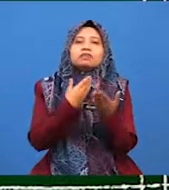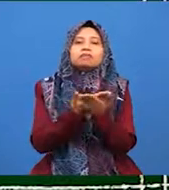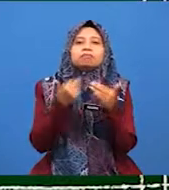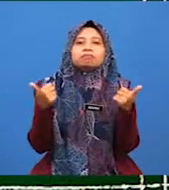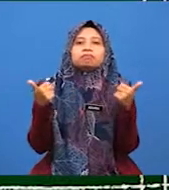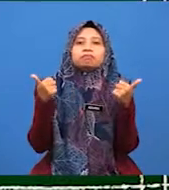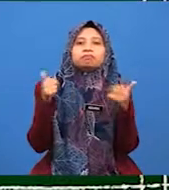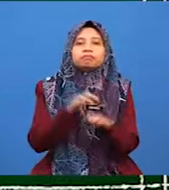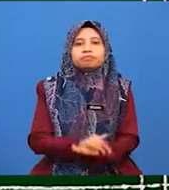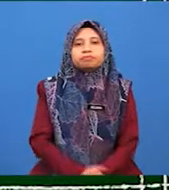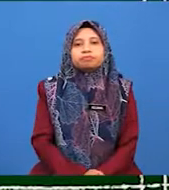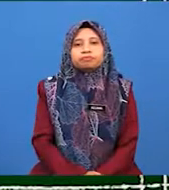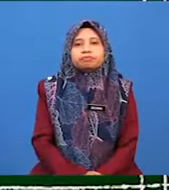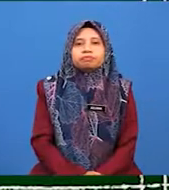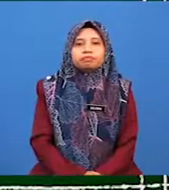semua.